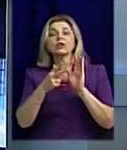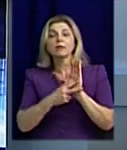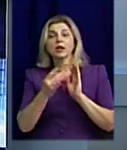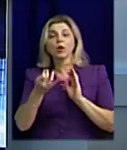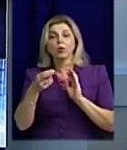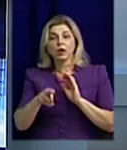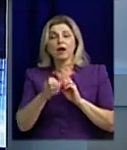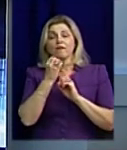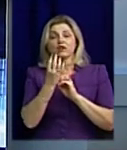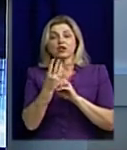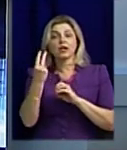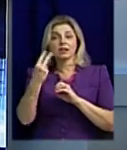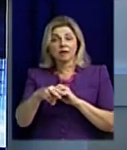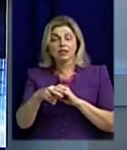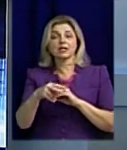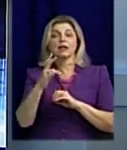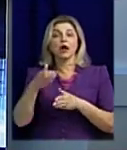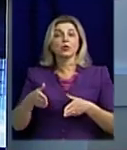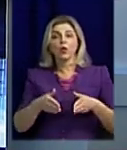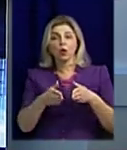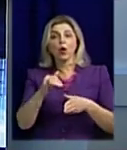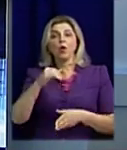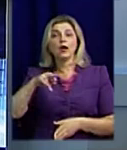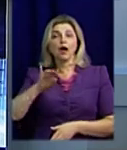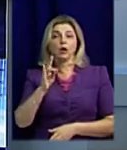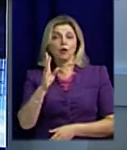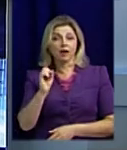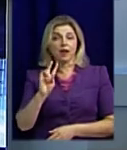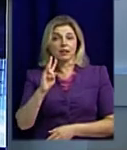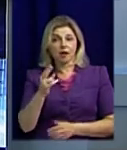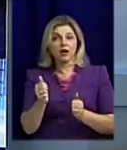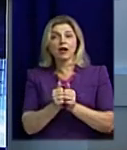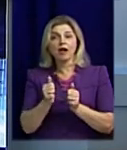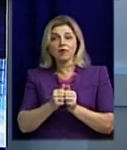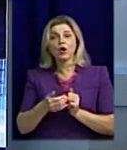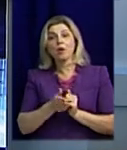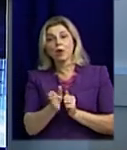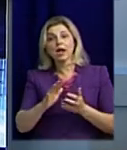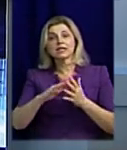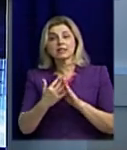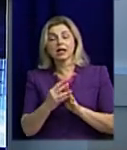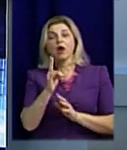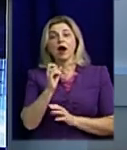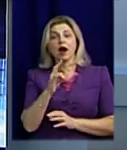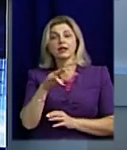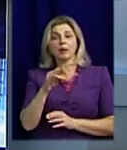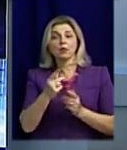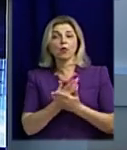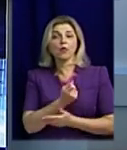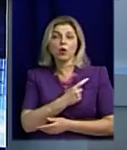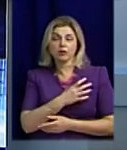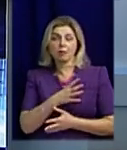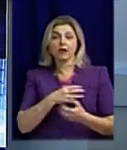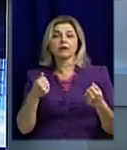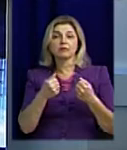Липня о 14:27 на автодорозі Ульянівка-Миколаїв поблизу поворота на село Кандибине Новоодеського району сталося